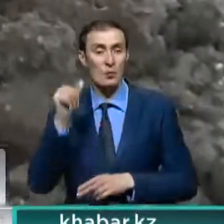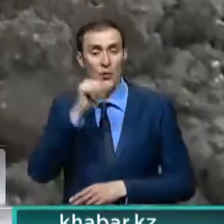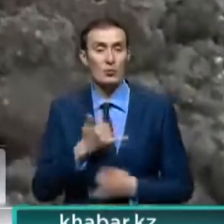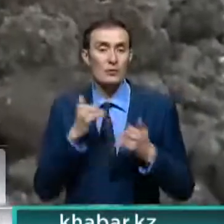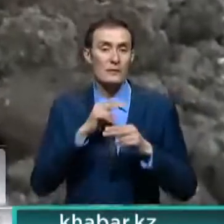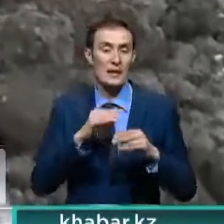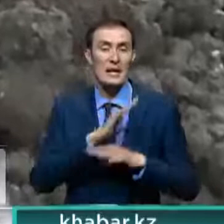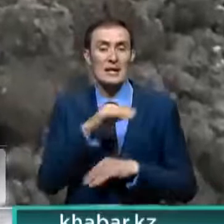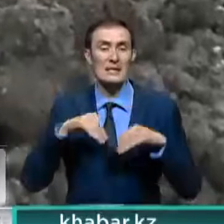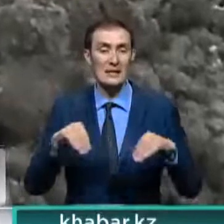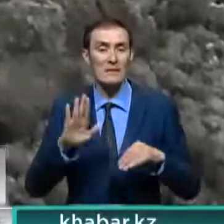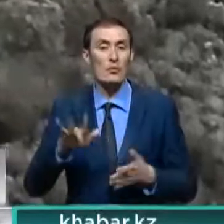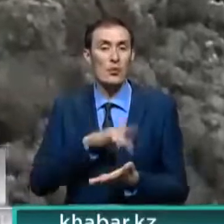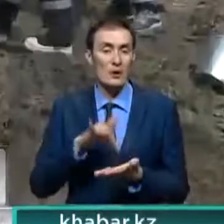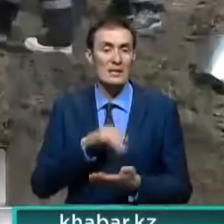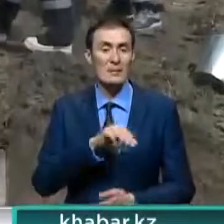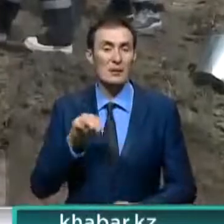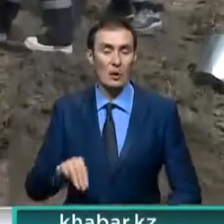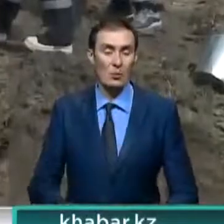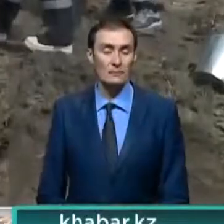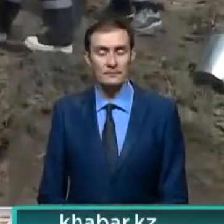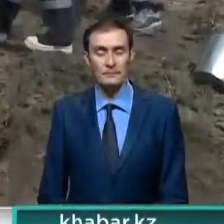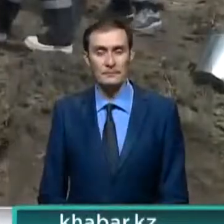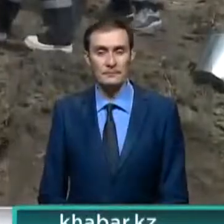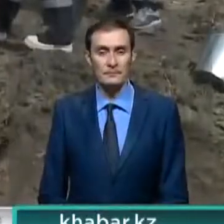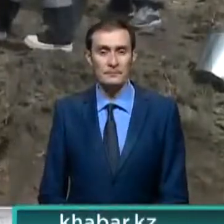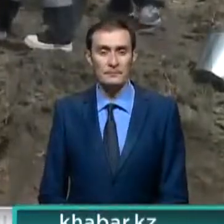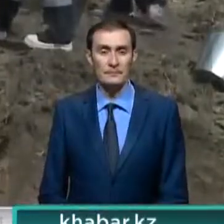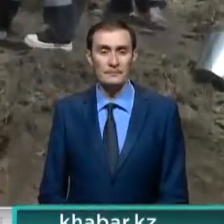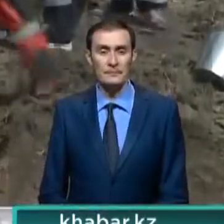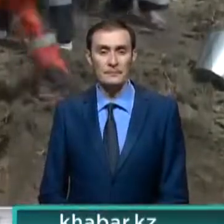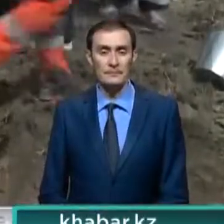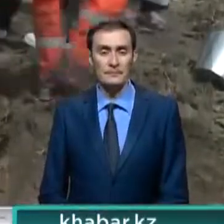идет на озеленение в черте города Металлургов. Марина Золотарева, Сайла Угликов, Карагандинская область. Итоги дня.